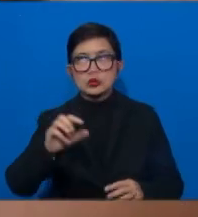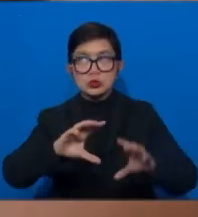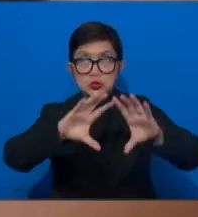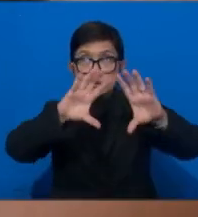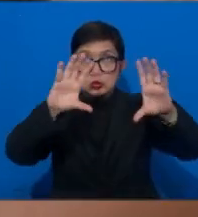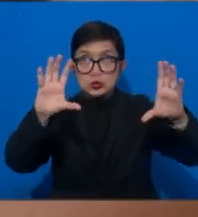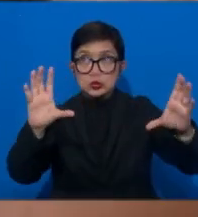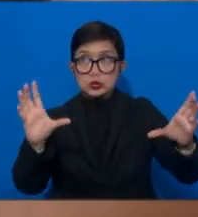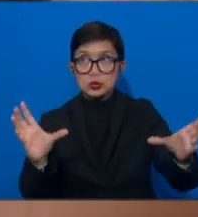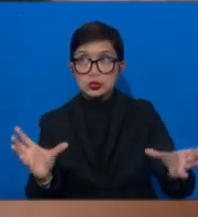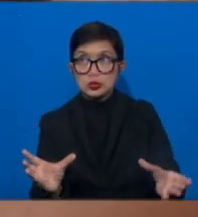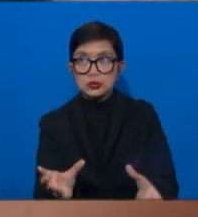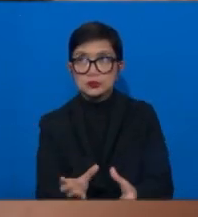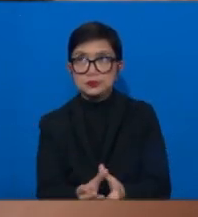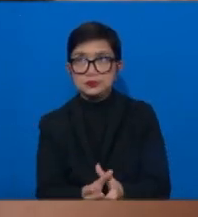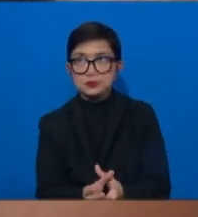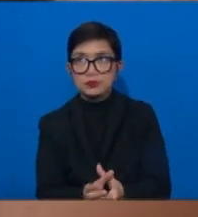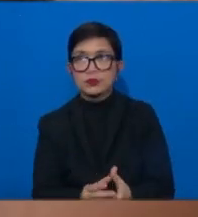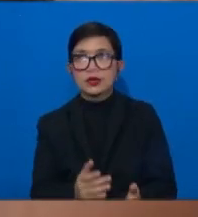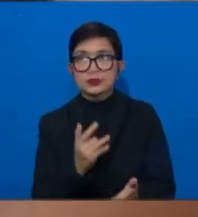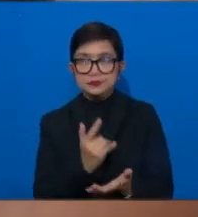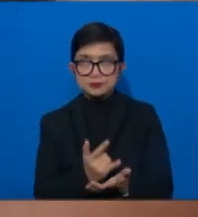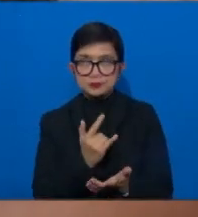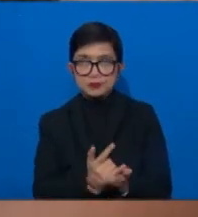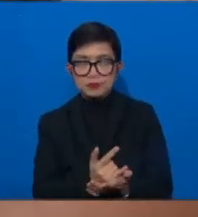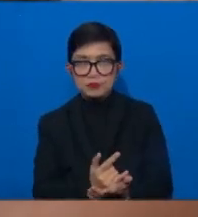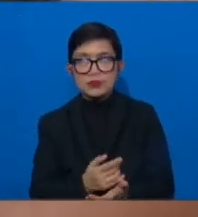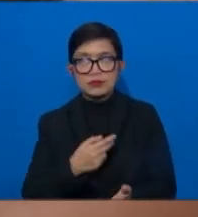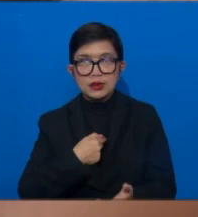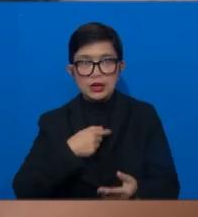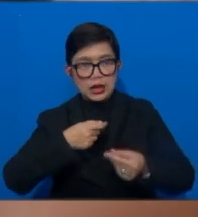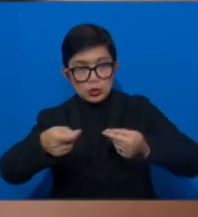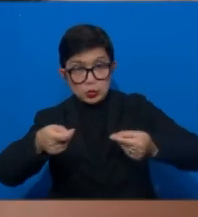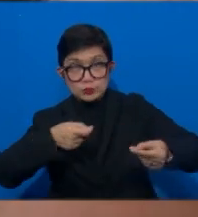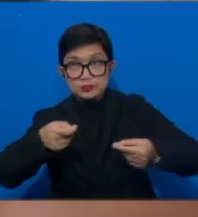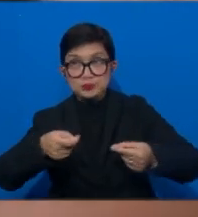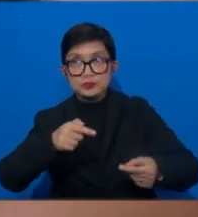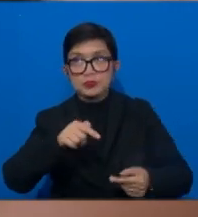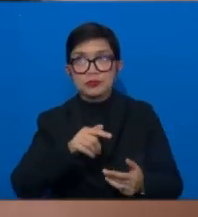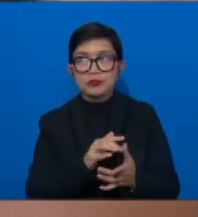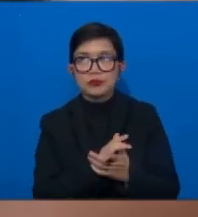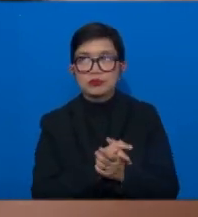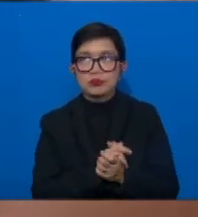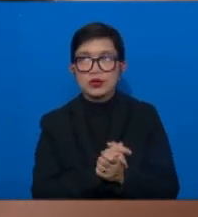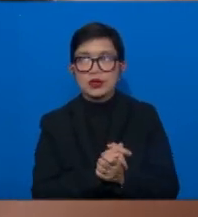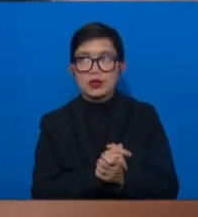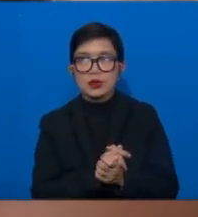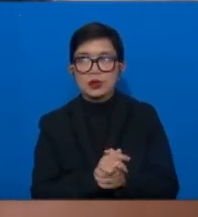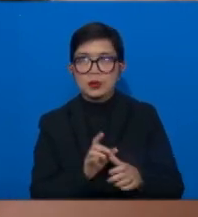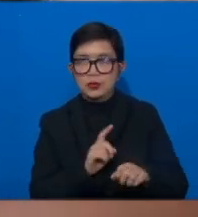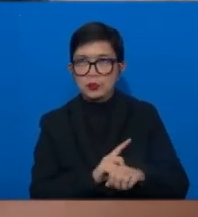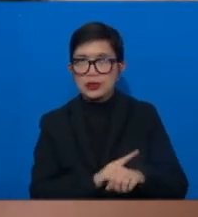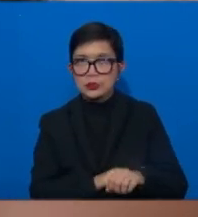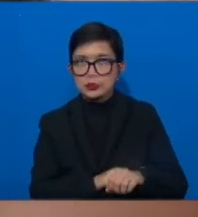tetap menjaga ya, menjaga kualitas dan ini sama pelanggan ya. Jadi tepat waktu